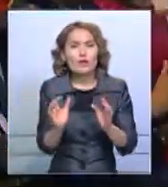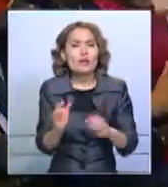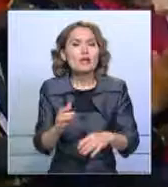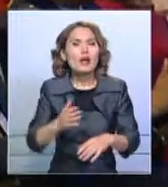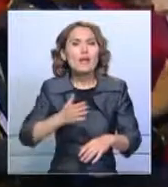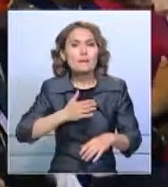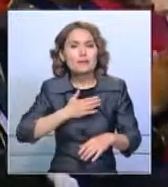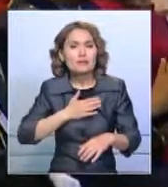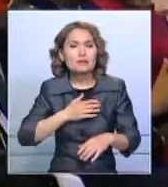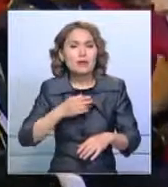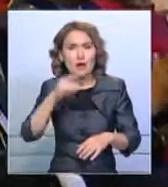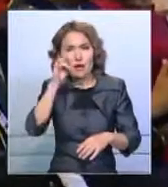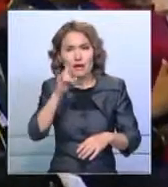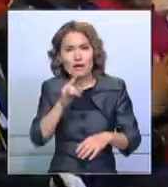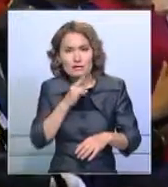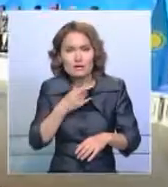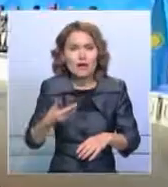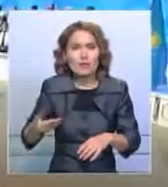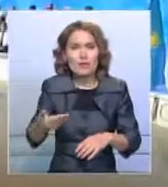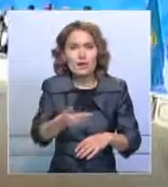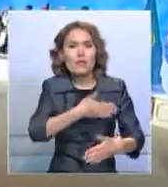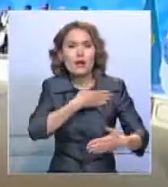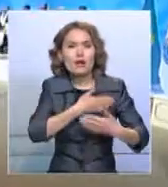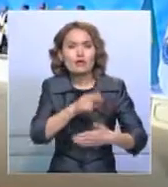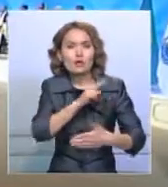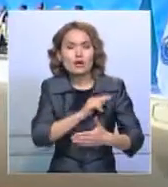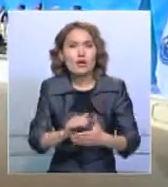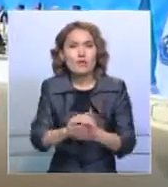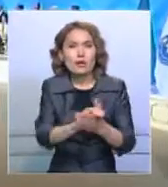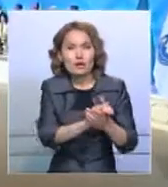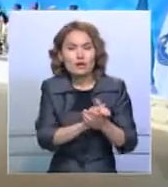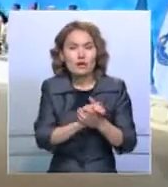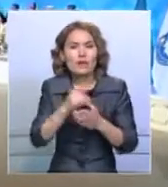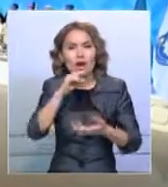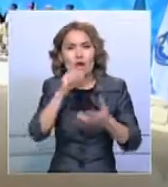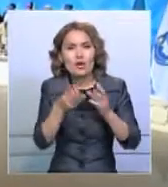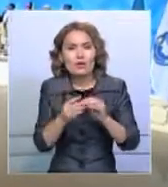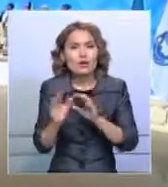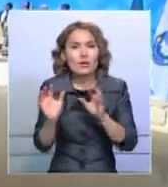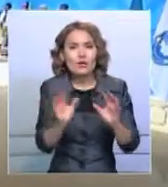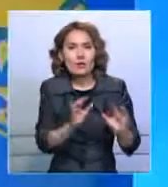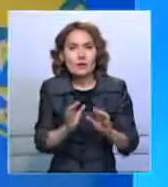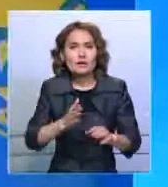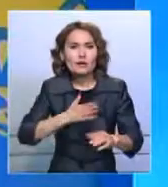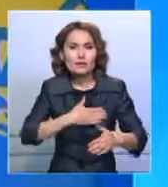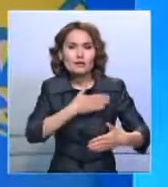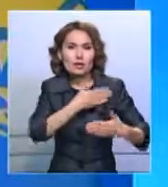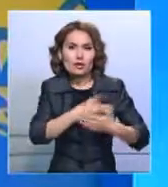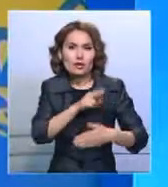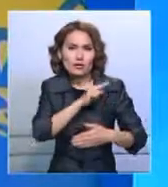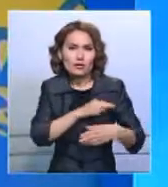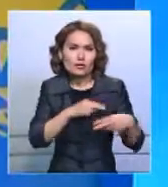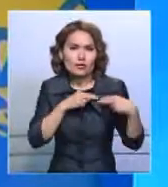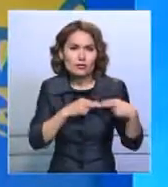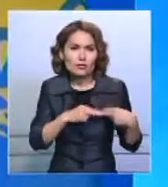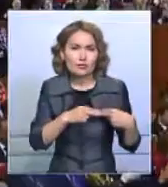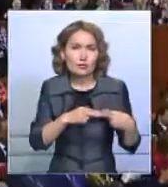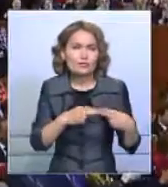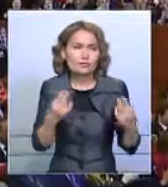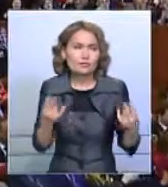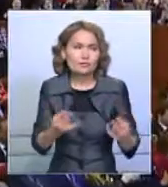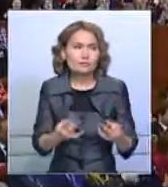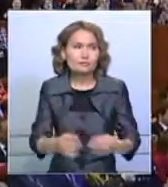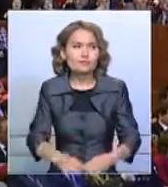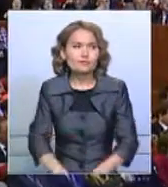аударғым келді дейді ол. Сондықтан бірлігі мен берекесі жарасқан ел болу үшін аянбай еңбек ету керек деген ұстанымға берік. Фариза